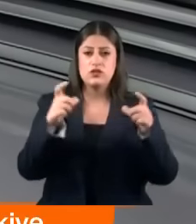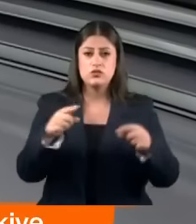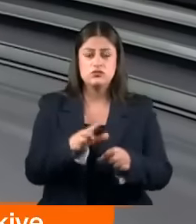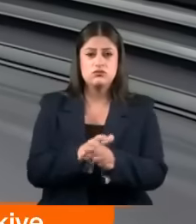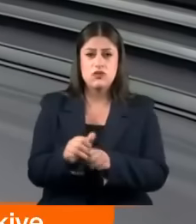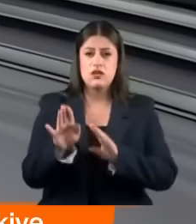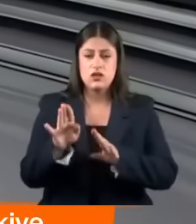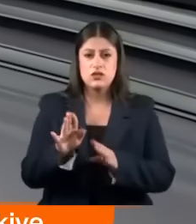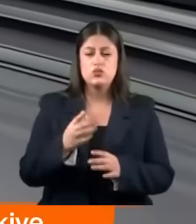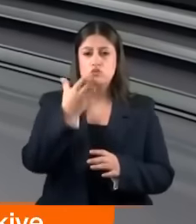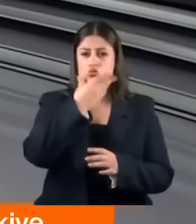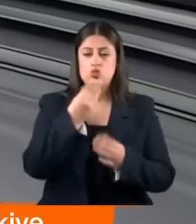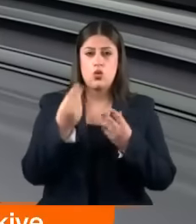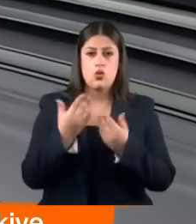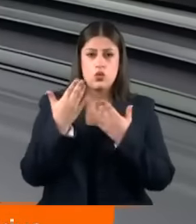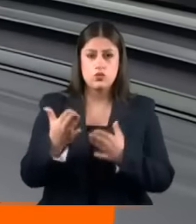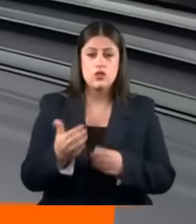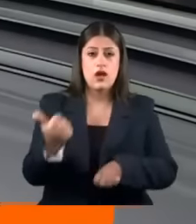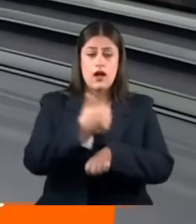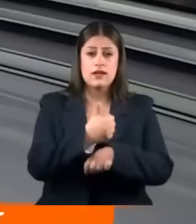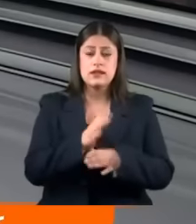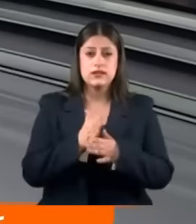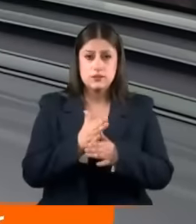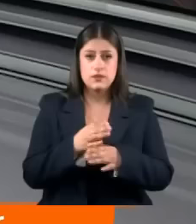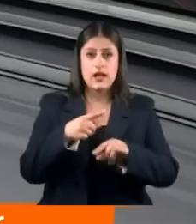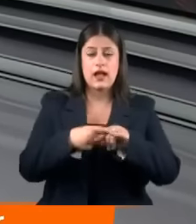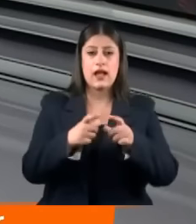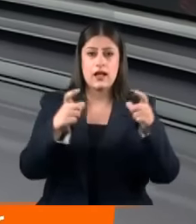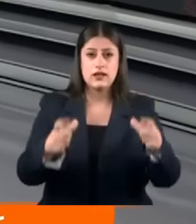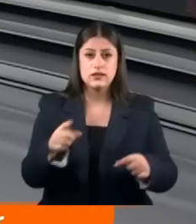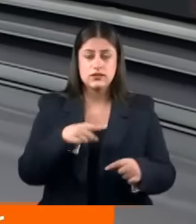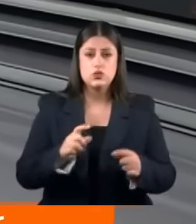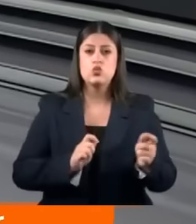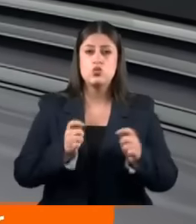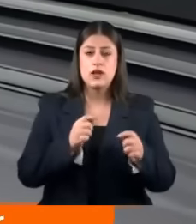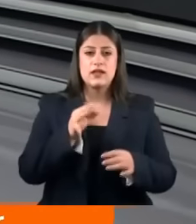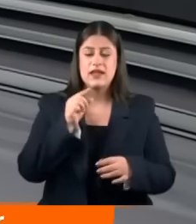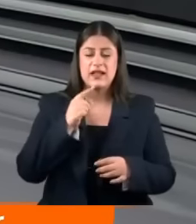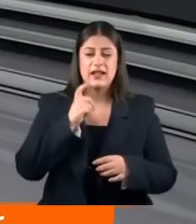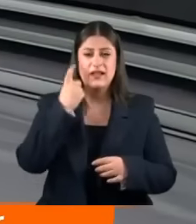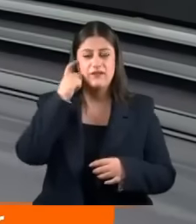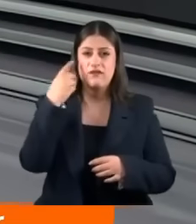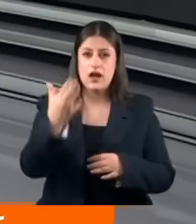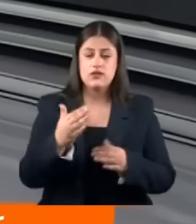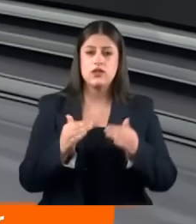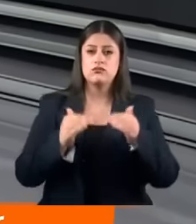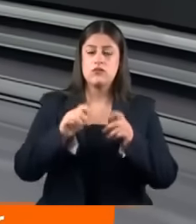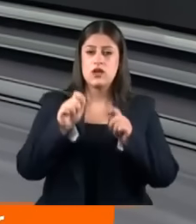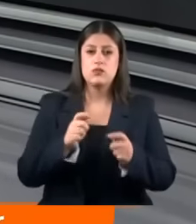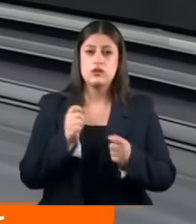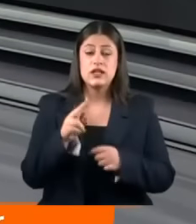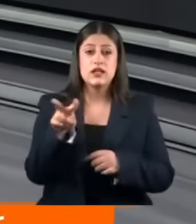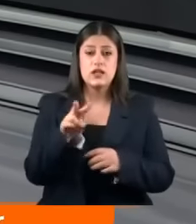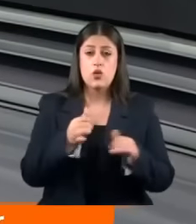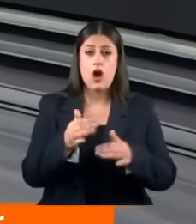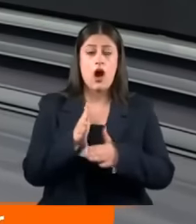yüzü rolünü devraldı. Adaylığı sebebiyle Harris ise kullandığı ifadelerde dengeyi korumaya çalıştı. İkili oynamasındaki amaç